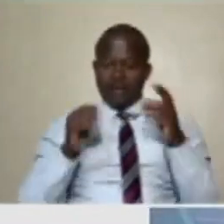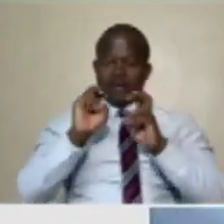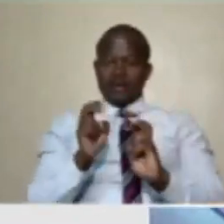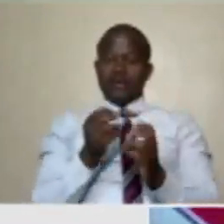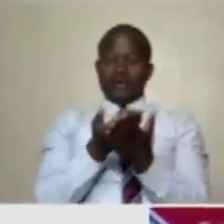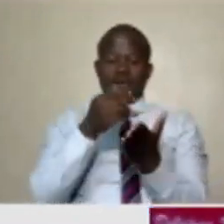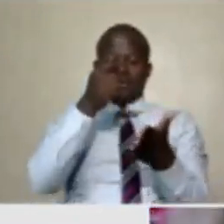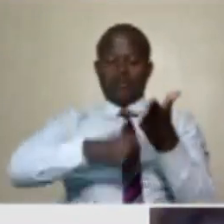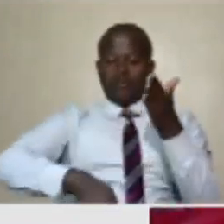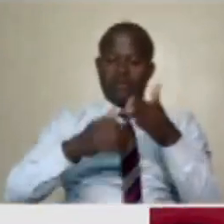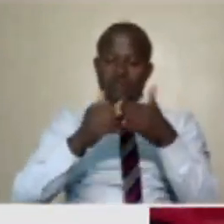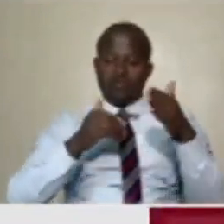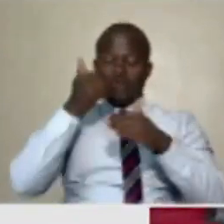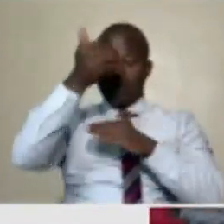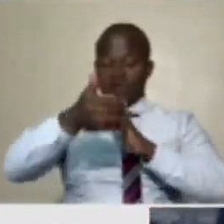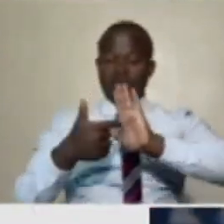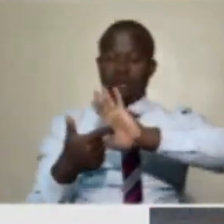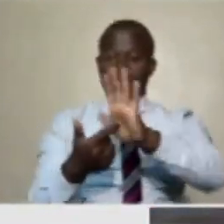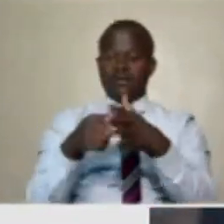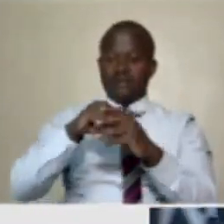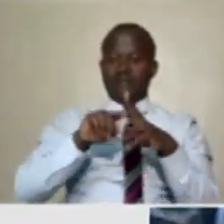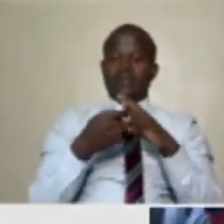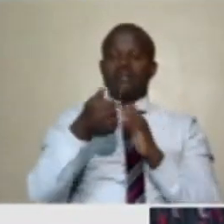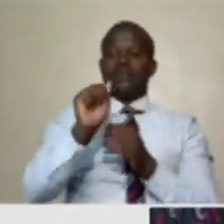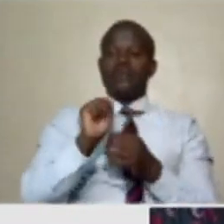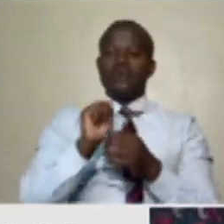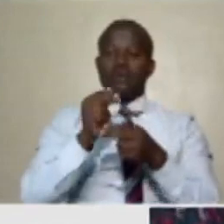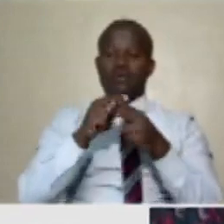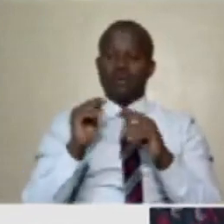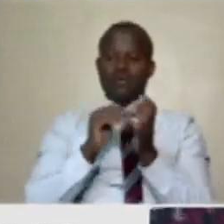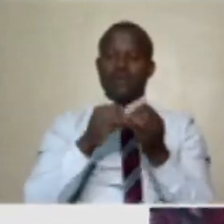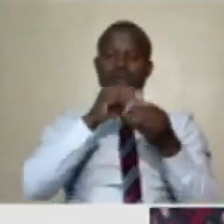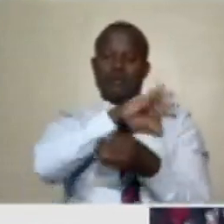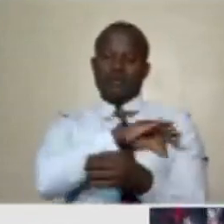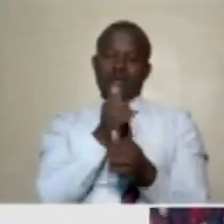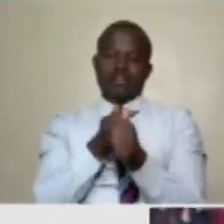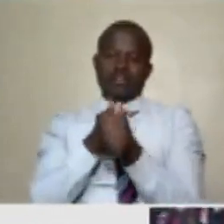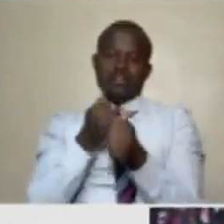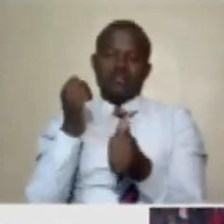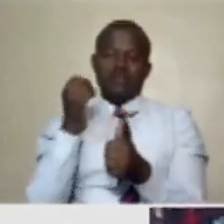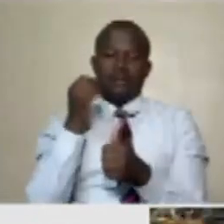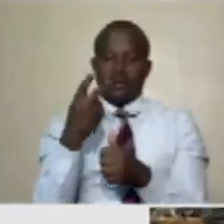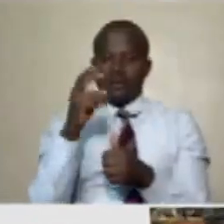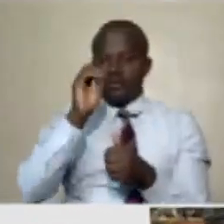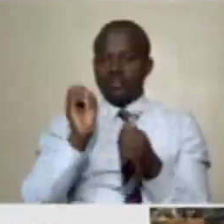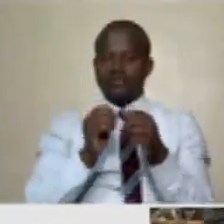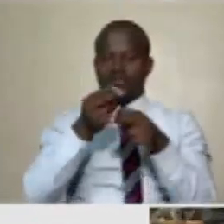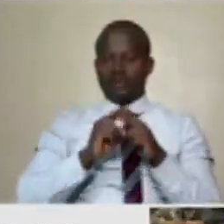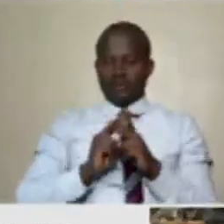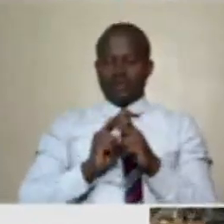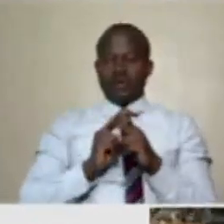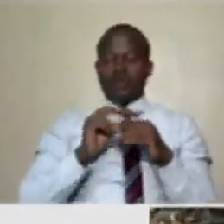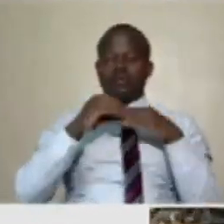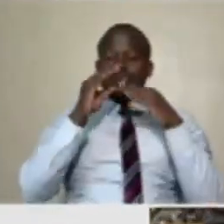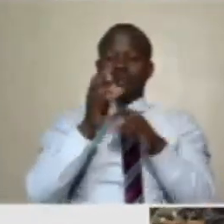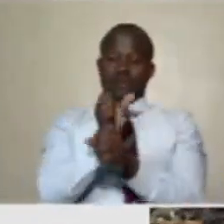bishyuzwa nyuma yo kumenyekanisha bajya bahera kuri uwo mwenda ikanabaha n'inyungu ya buri kwezi ya 2% by'umwenda. Umuyobozi